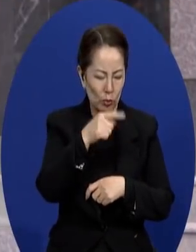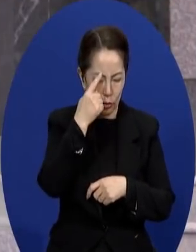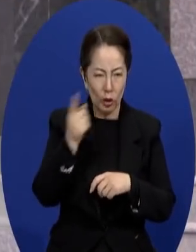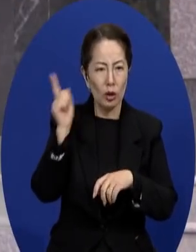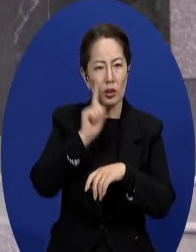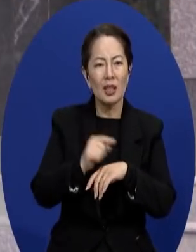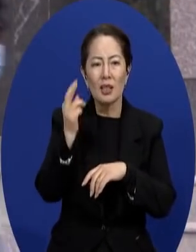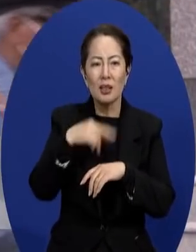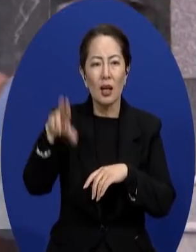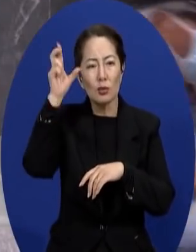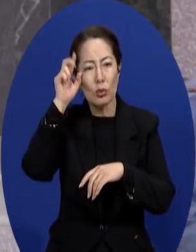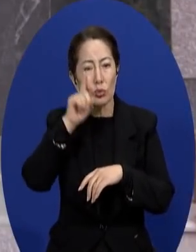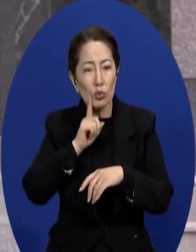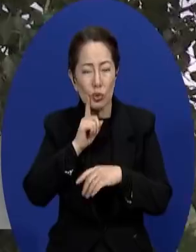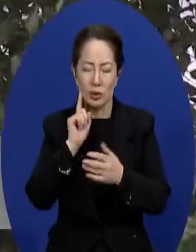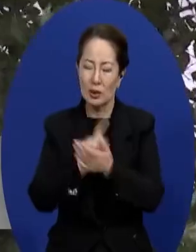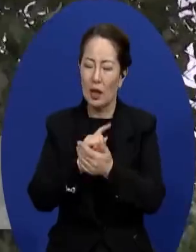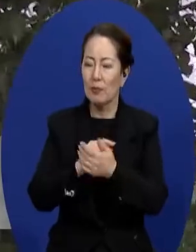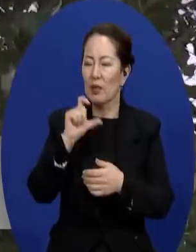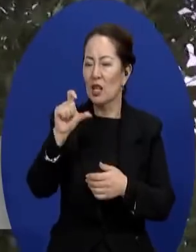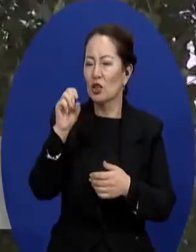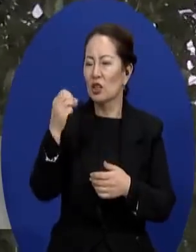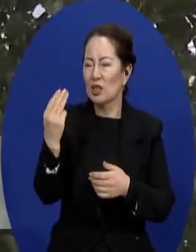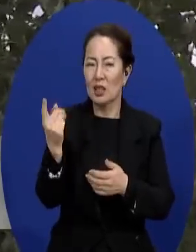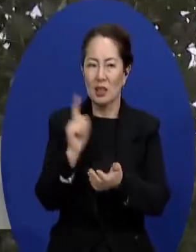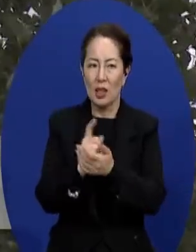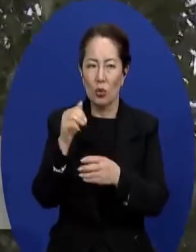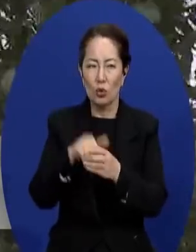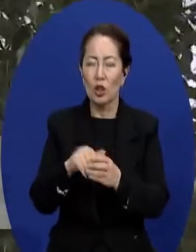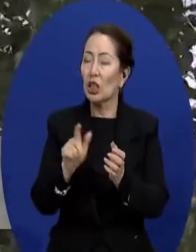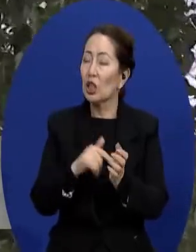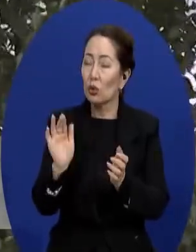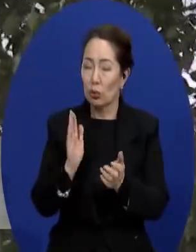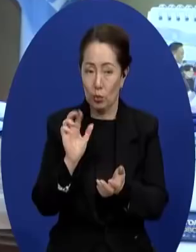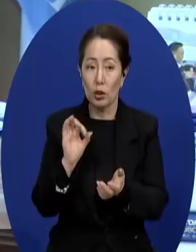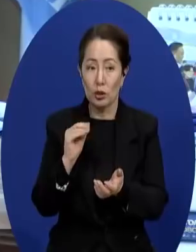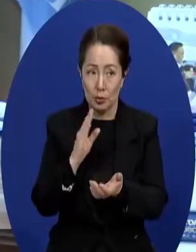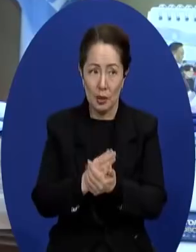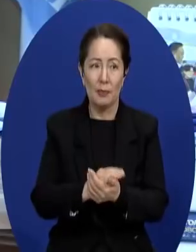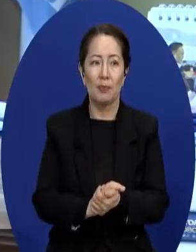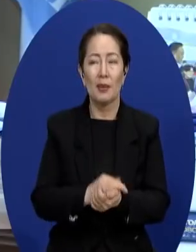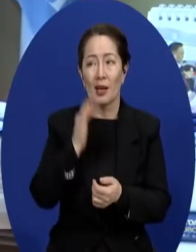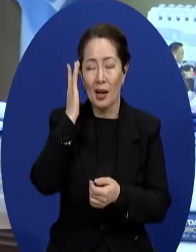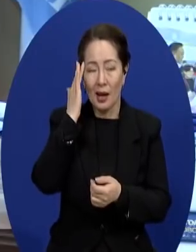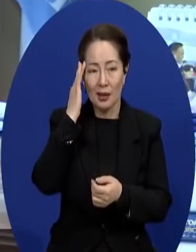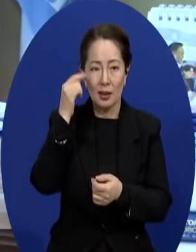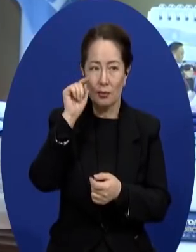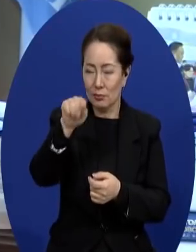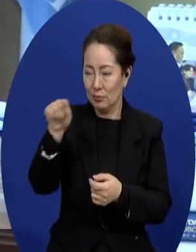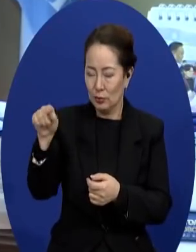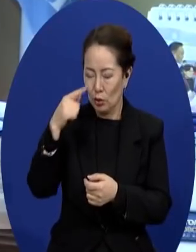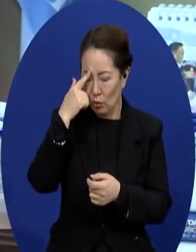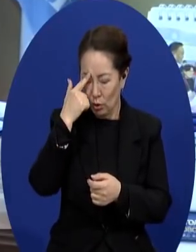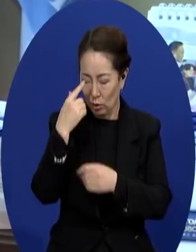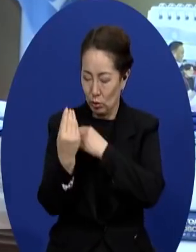боловсрол эзэмших хүсэлтэй бол заавал эсэлтийн ерөнхий шалгалт өгөх шаардлагагүй болж байна. Бусад улс орнуудад Монгол сурж байгаа Монгол